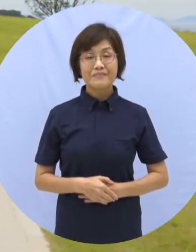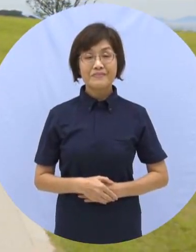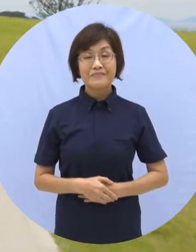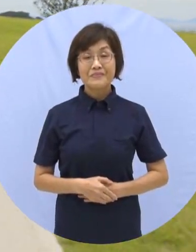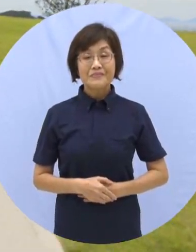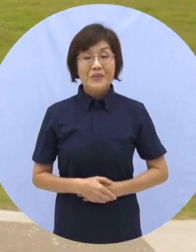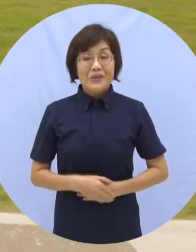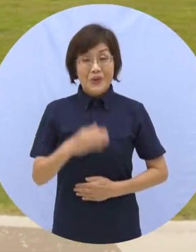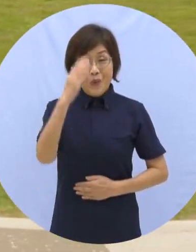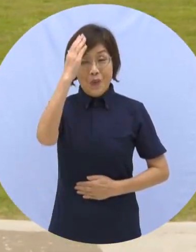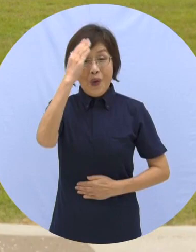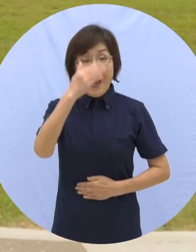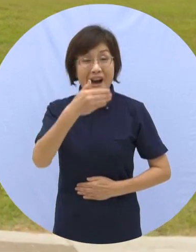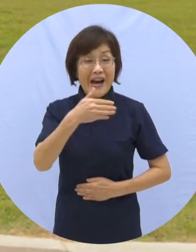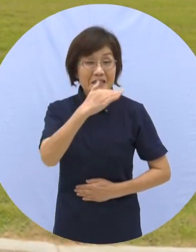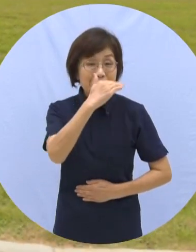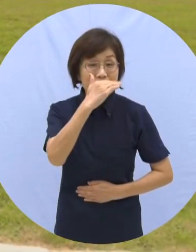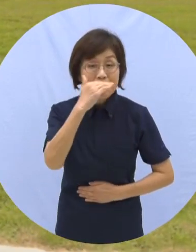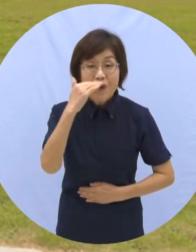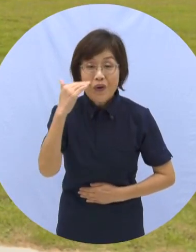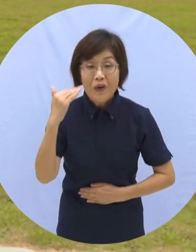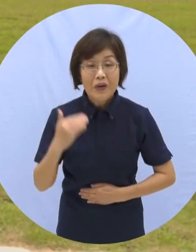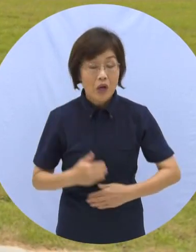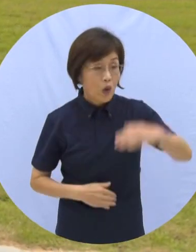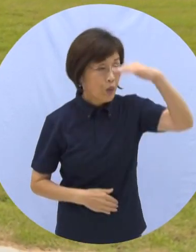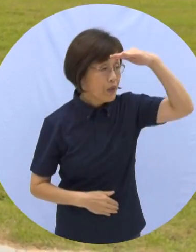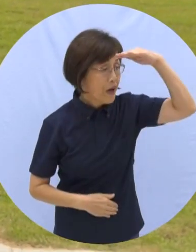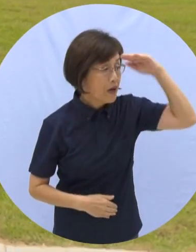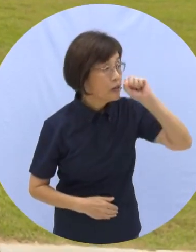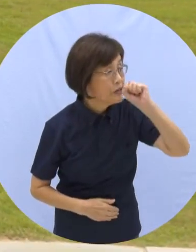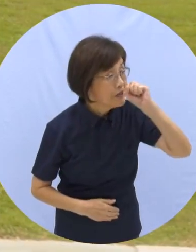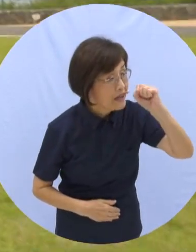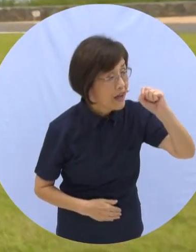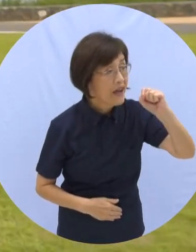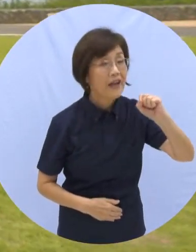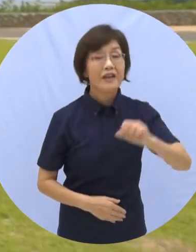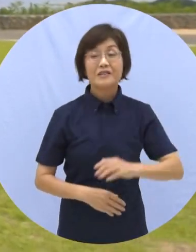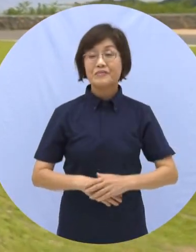いや、すごいですね。 すごいね、綺麗ね。